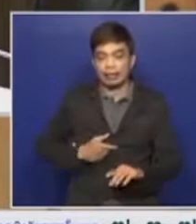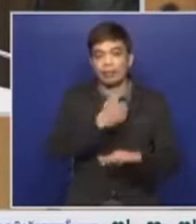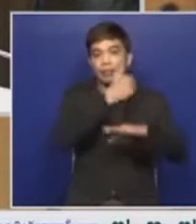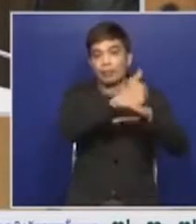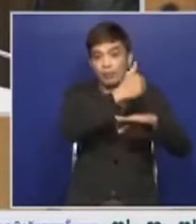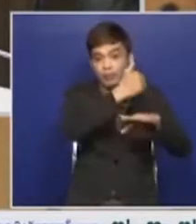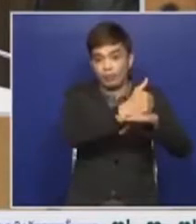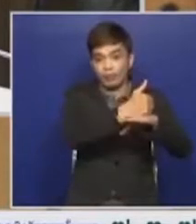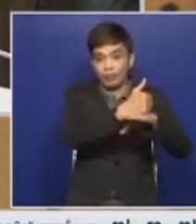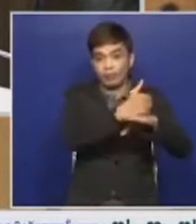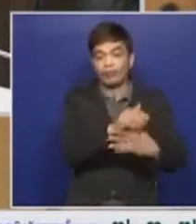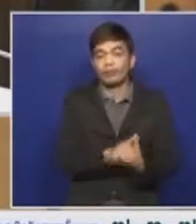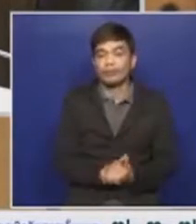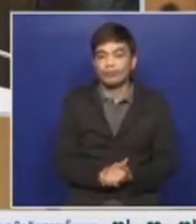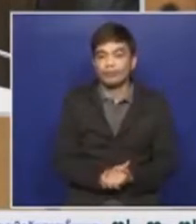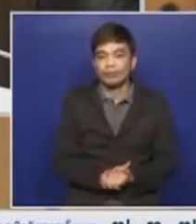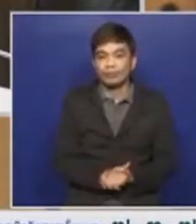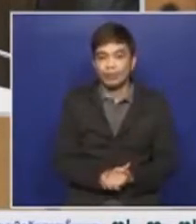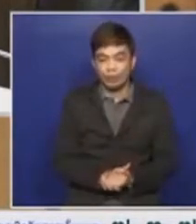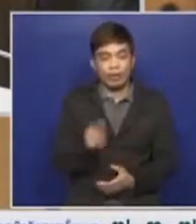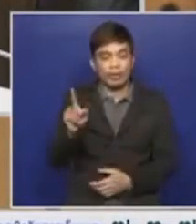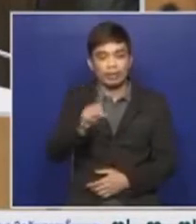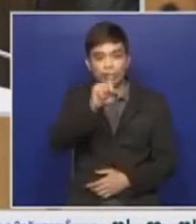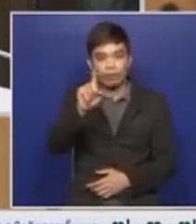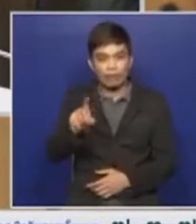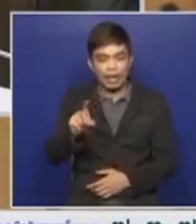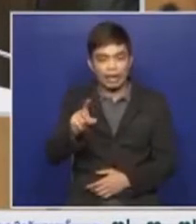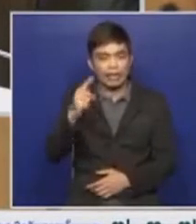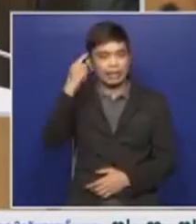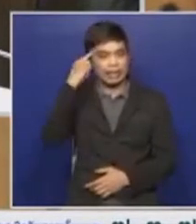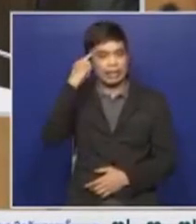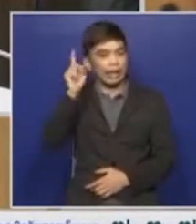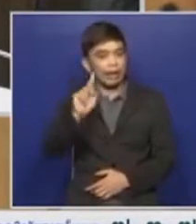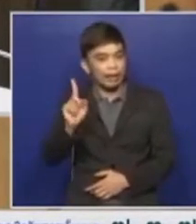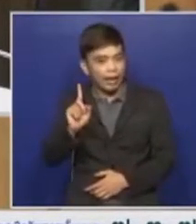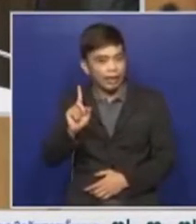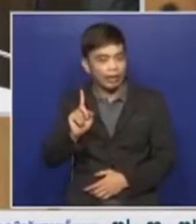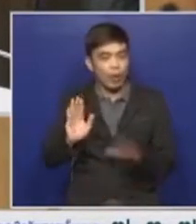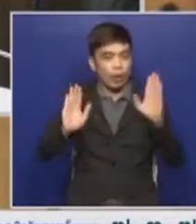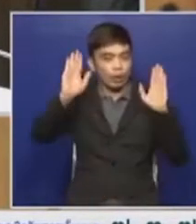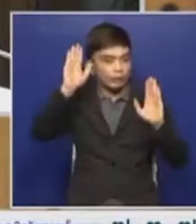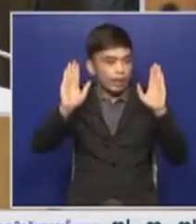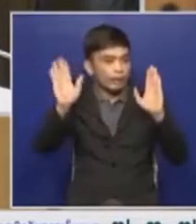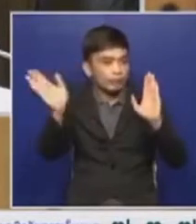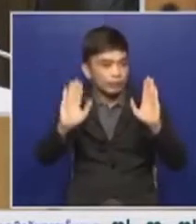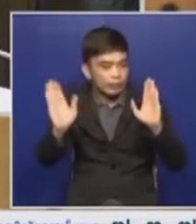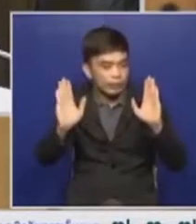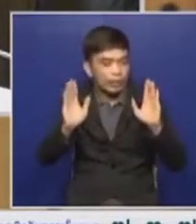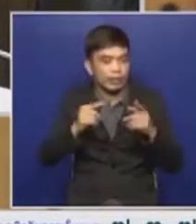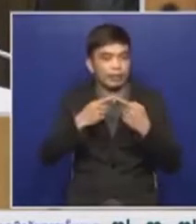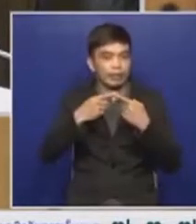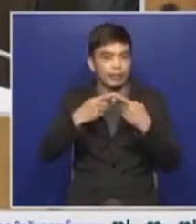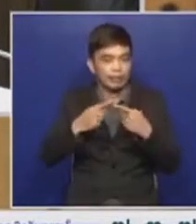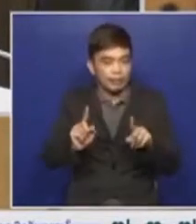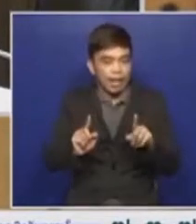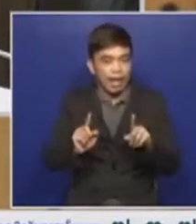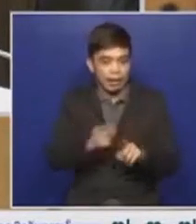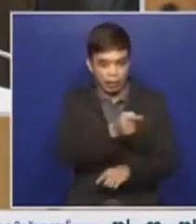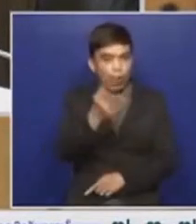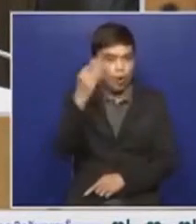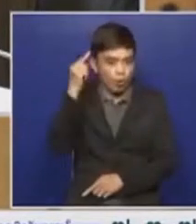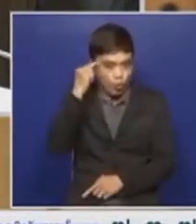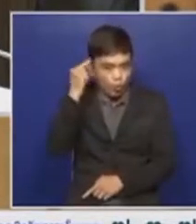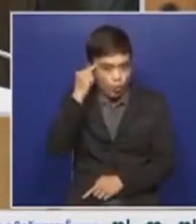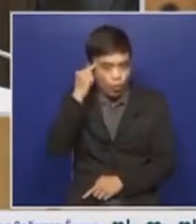ทีสิ่งที่พวกเขากังขาไม่ใช่แค่ความเป็นประชาธิปไตยที่เราต่างล้วนรู้กันดีว่า